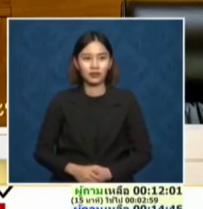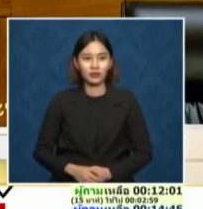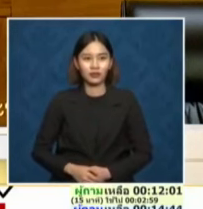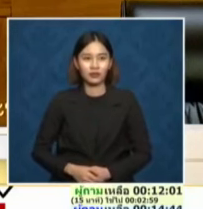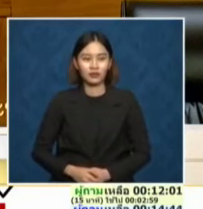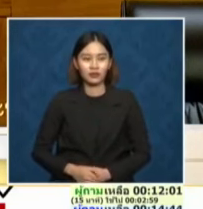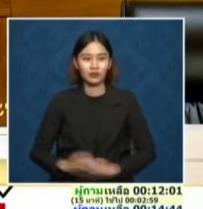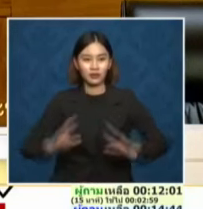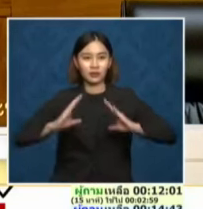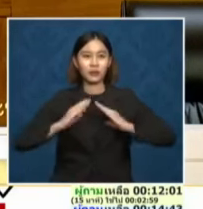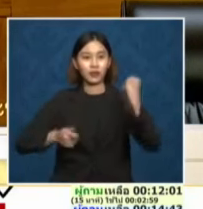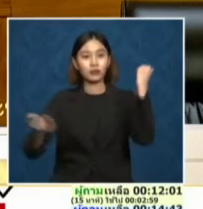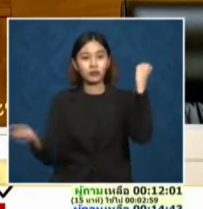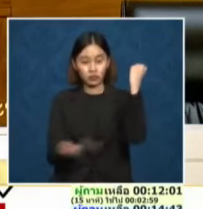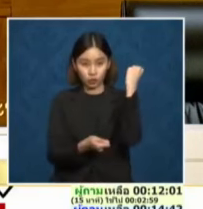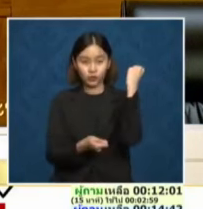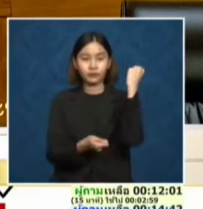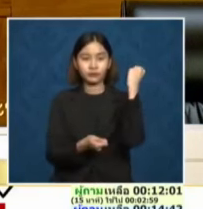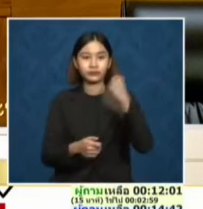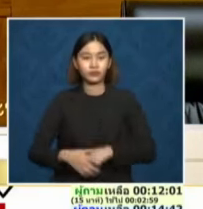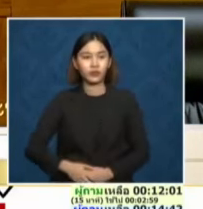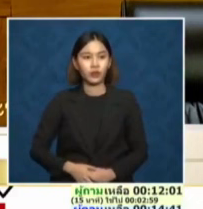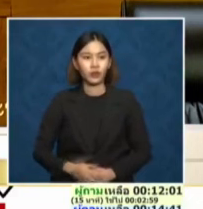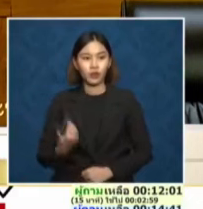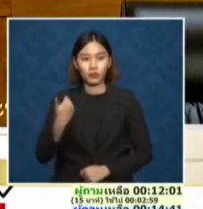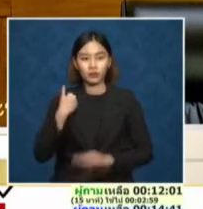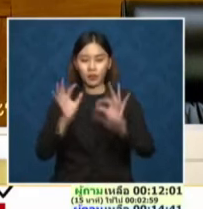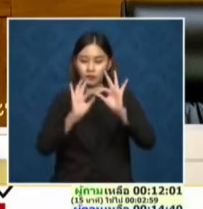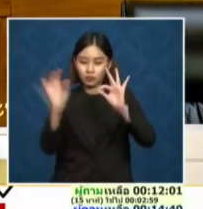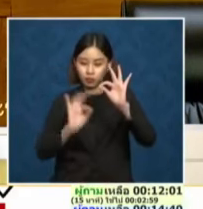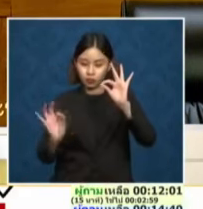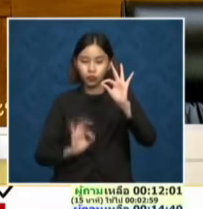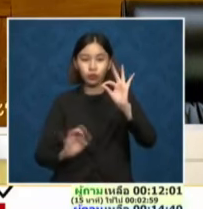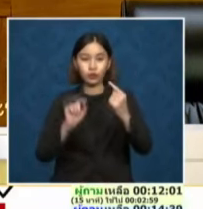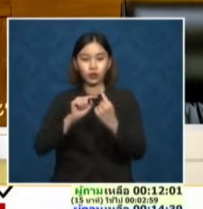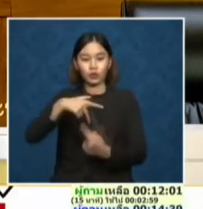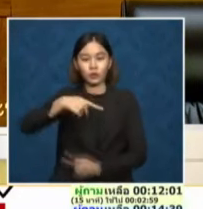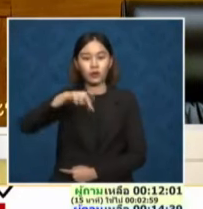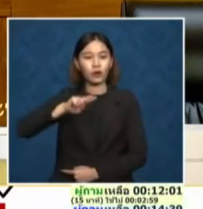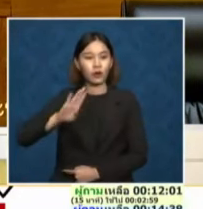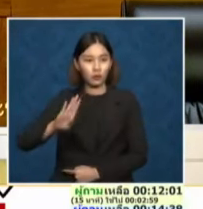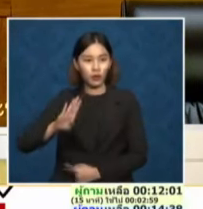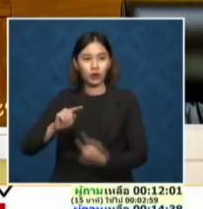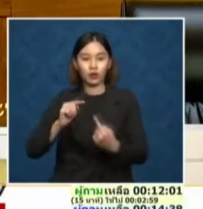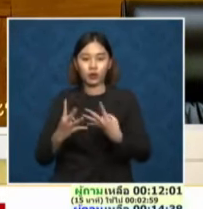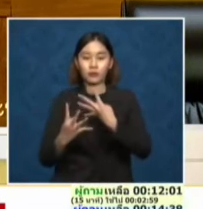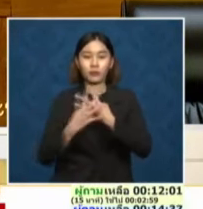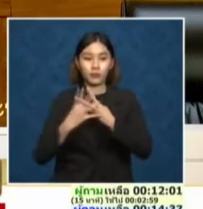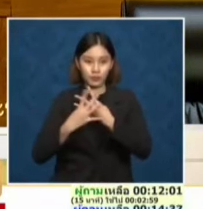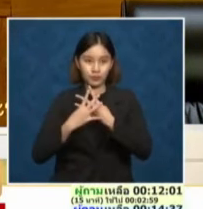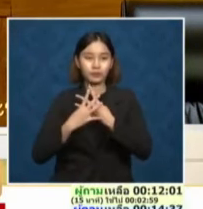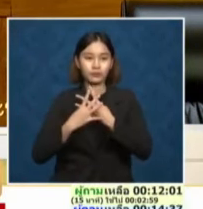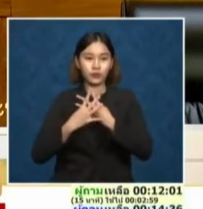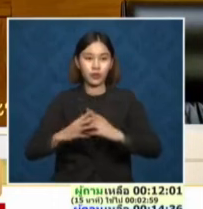ได้ทราบว่าอ๋อทั้ง8คนเนี่ยมีกระบวนการแบบนี้ญาติมิตรของใครที่ถูกคุมขังอยู่อายุ70ถ้าเกิดเข้าหลักเกณฑ์เขาจะได้ใ